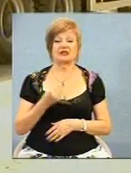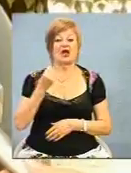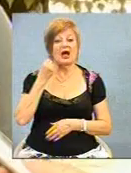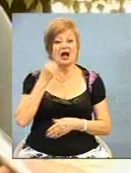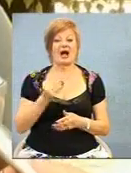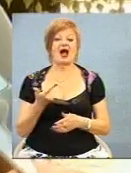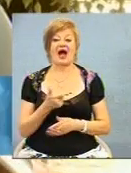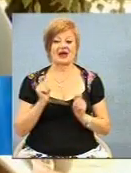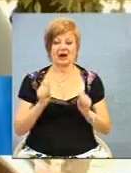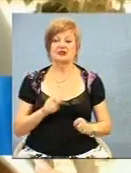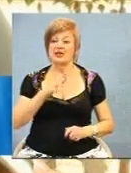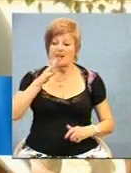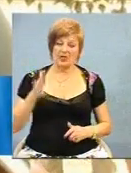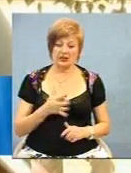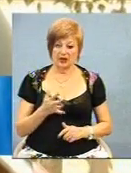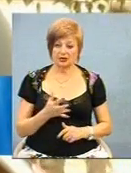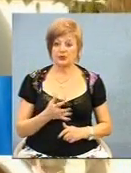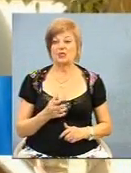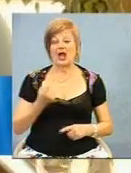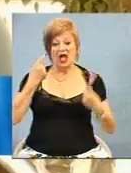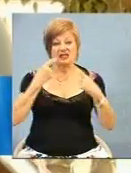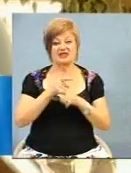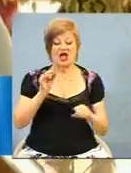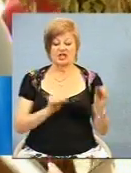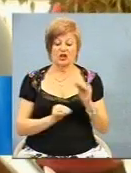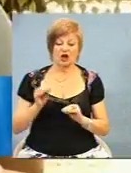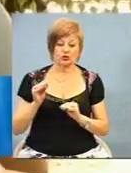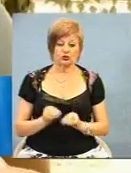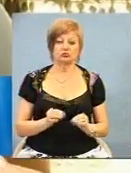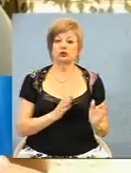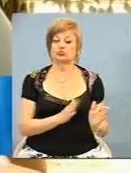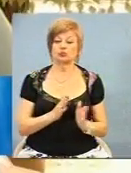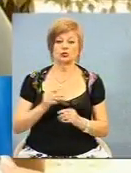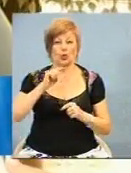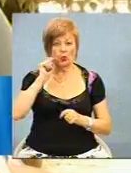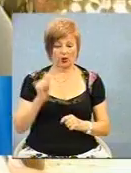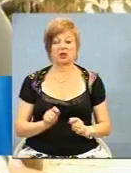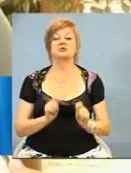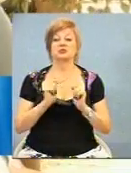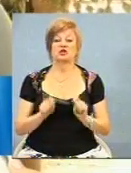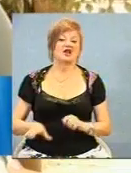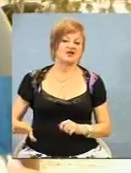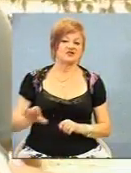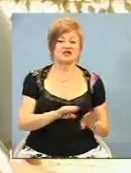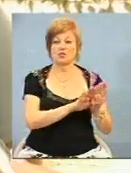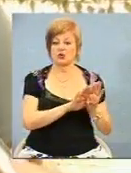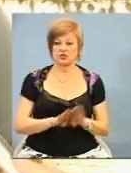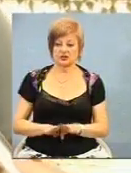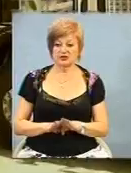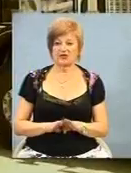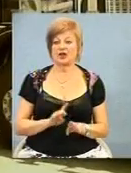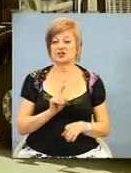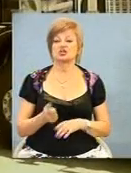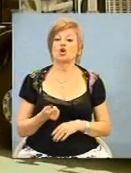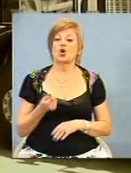років. Технологія однакова для всіх по стандартам України. Змогли дати оптимальну ціну і за